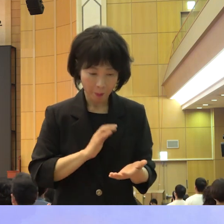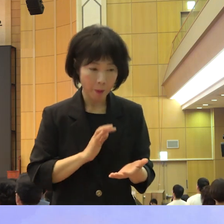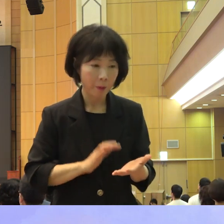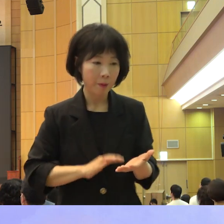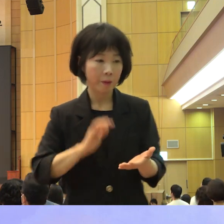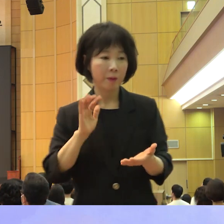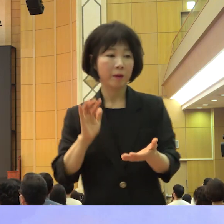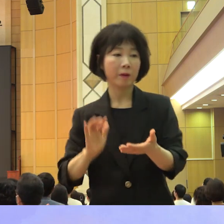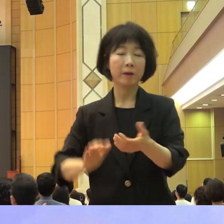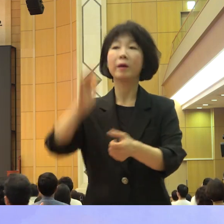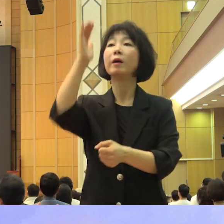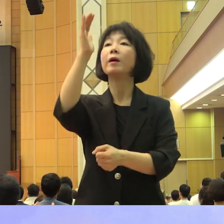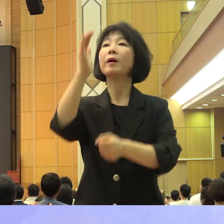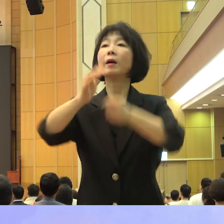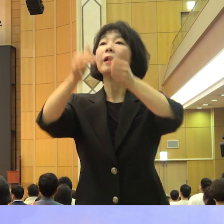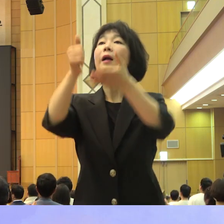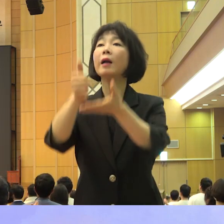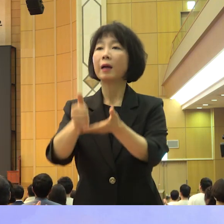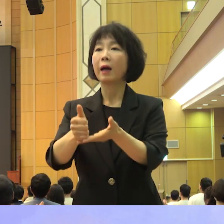하나님 축복해 주시니,